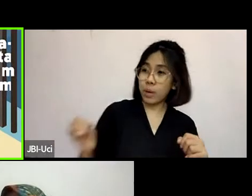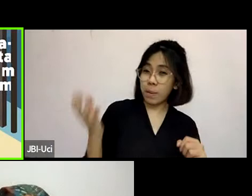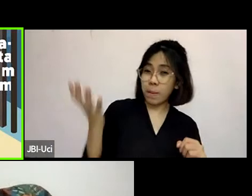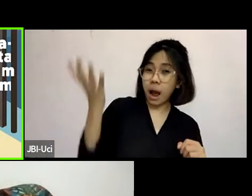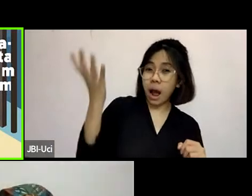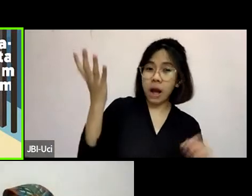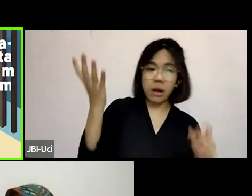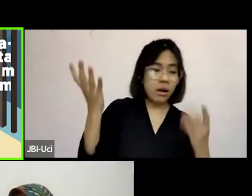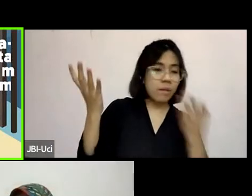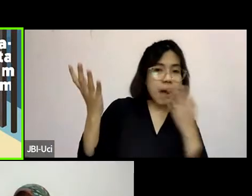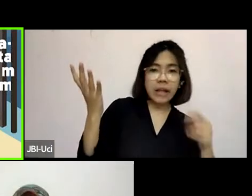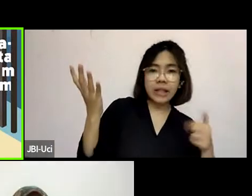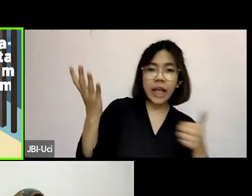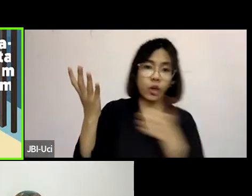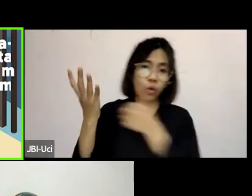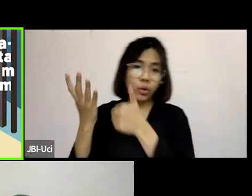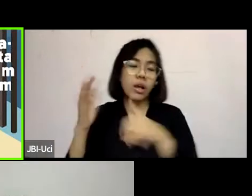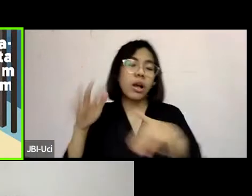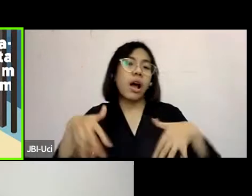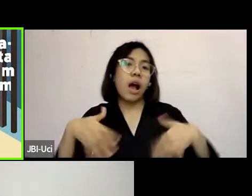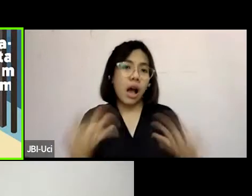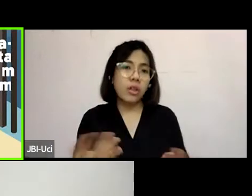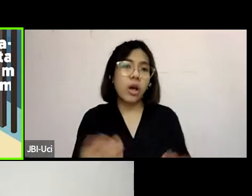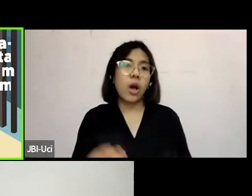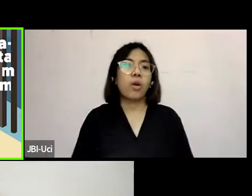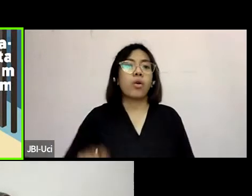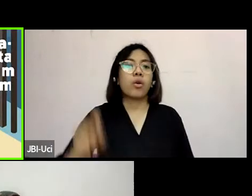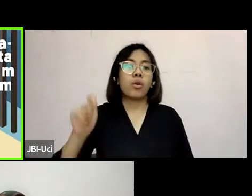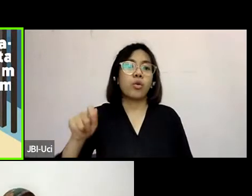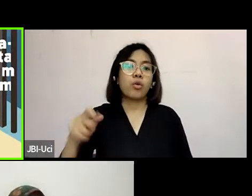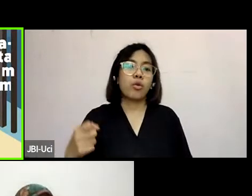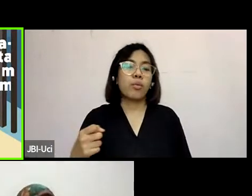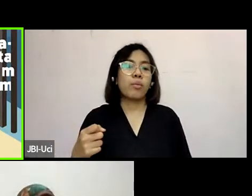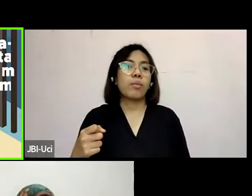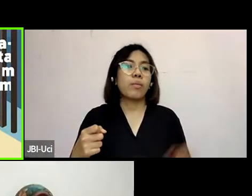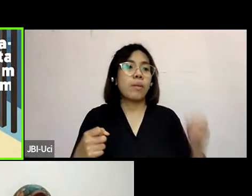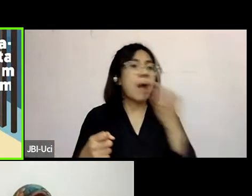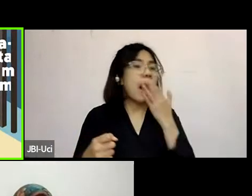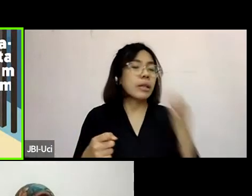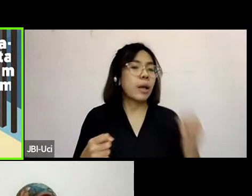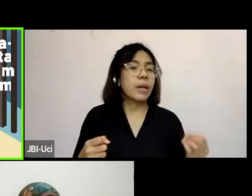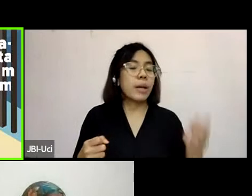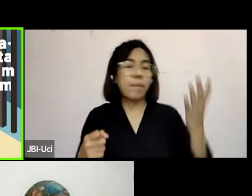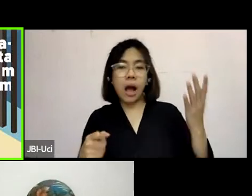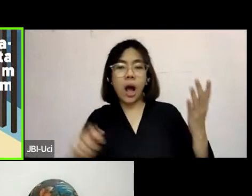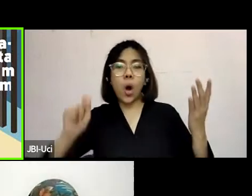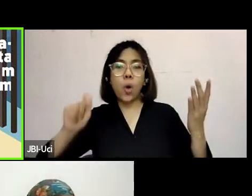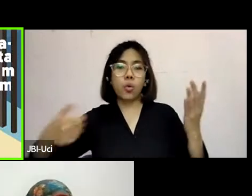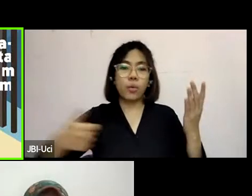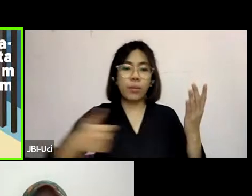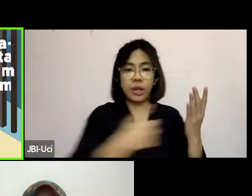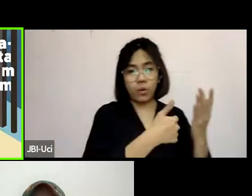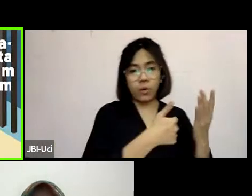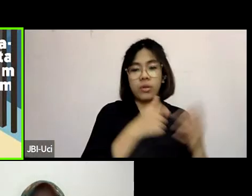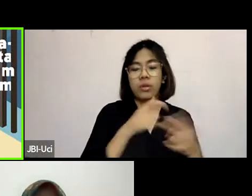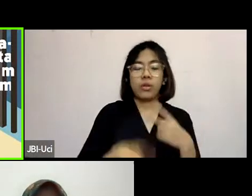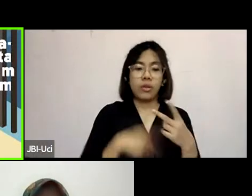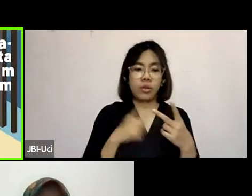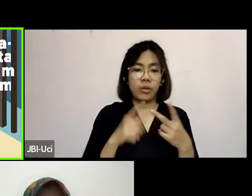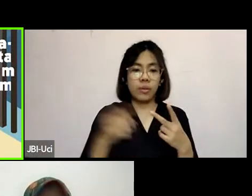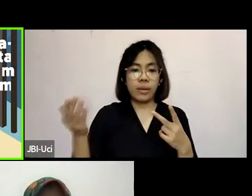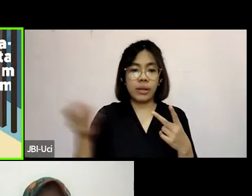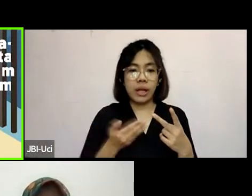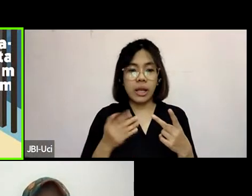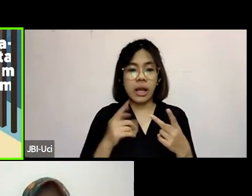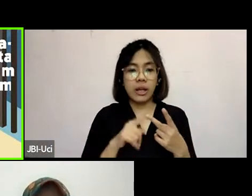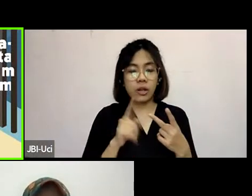bahasa itu pertanyaannya Kemudian yang kedua ini dari ini